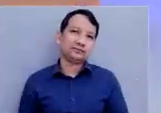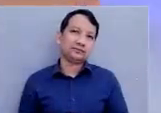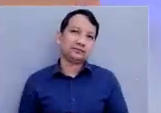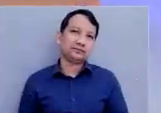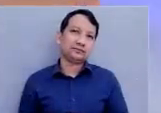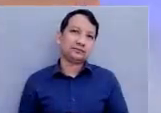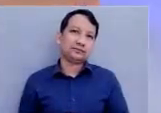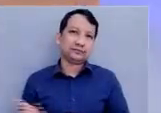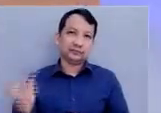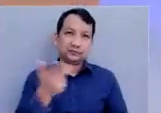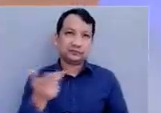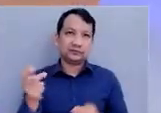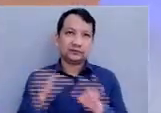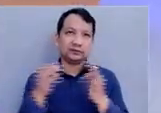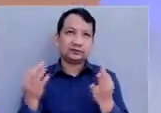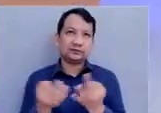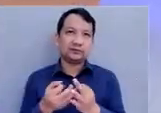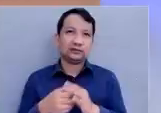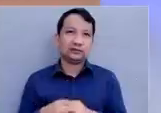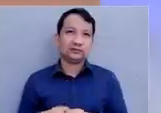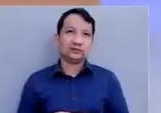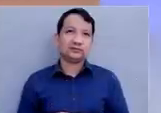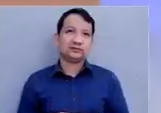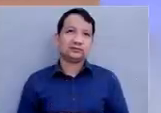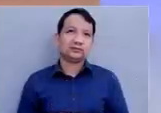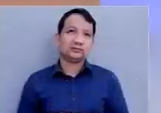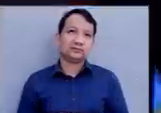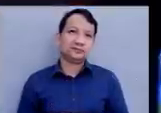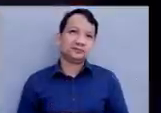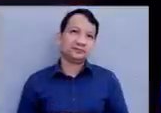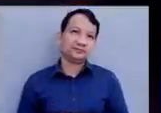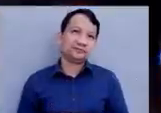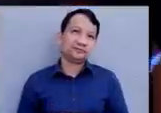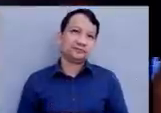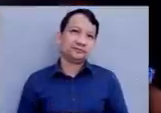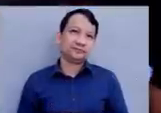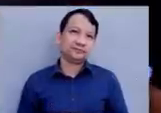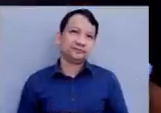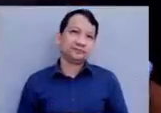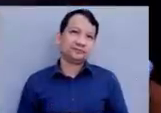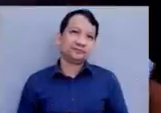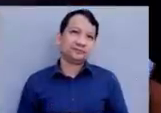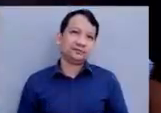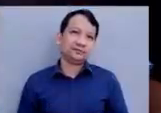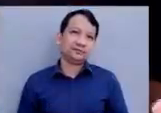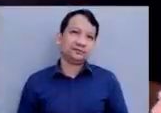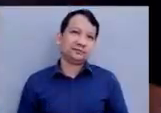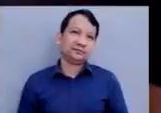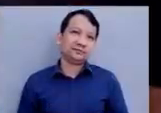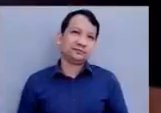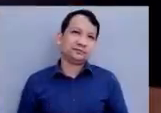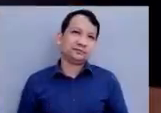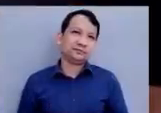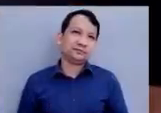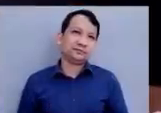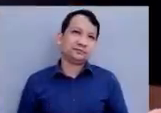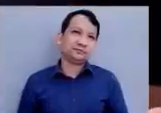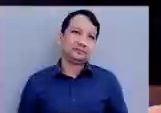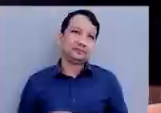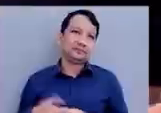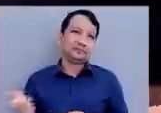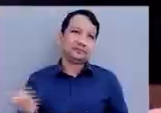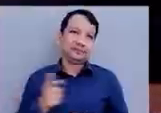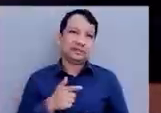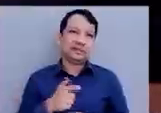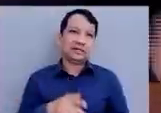nag-aaway-away ah family business Gan ba pag business bale siya po boss ko ako po empleyado pero